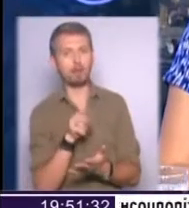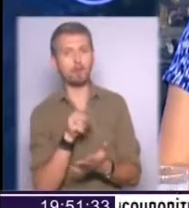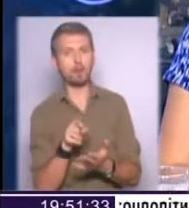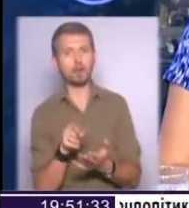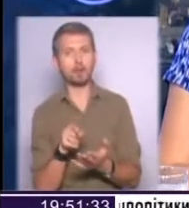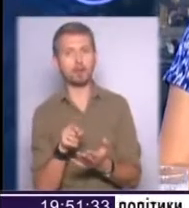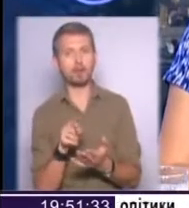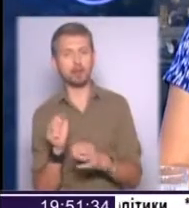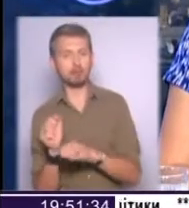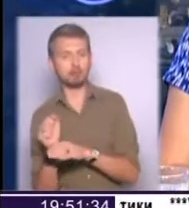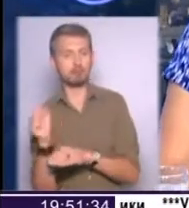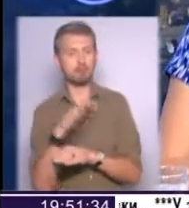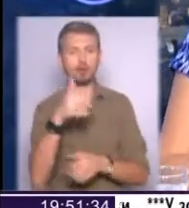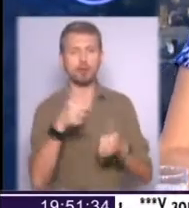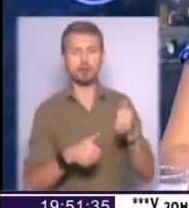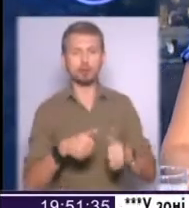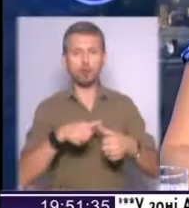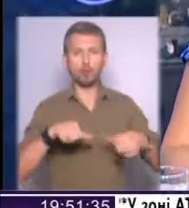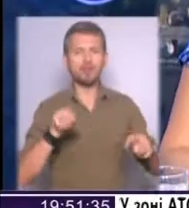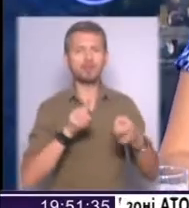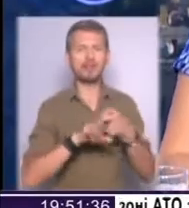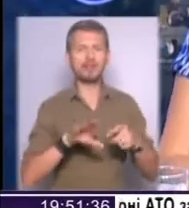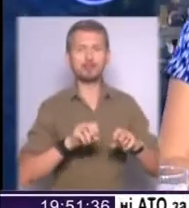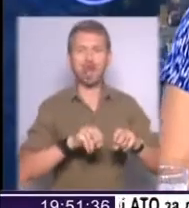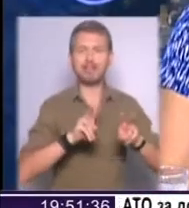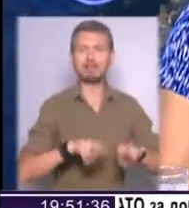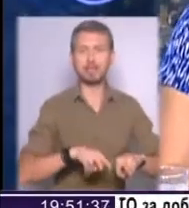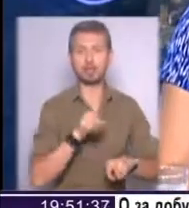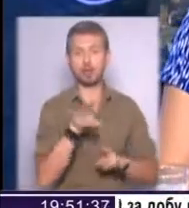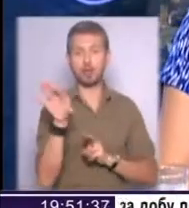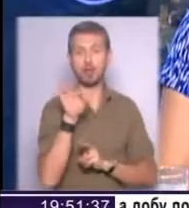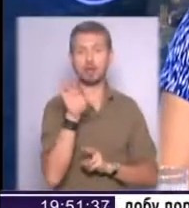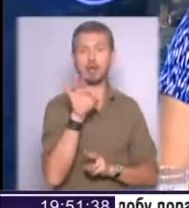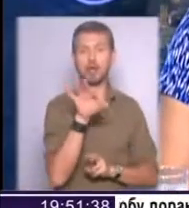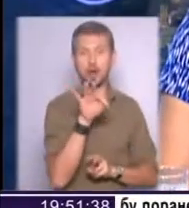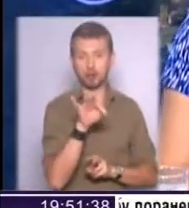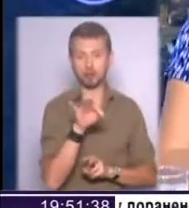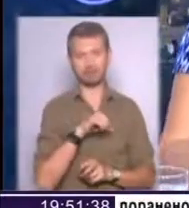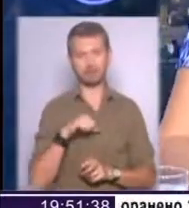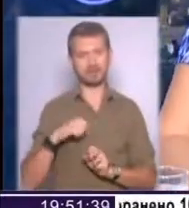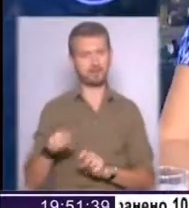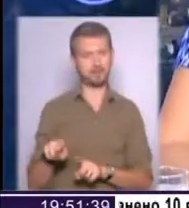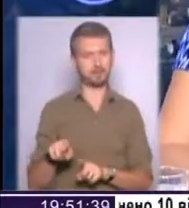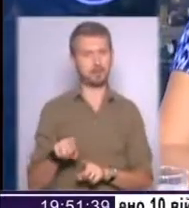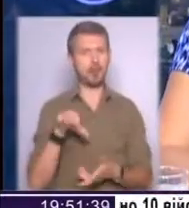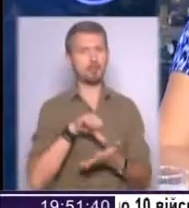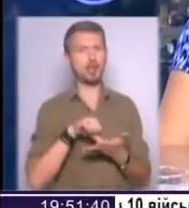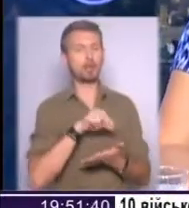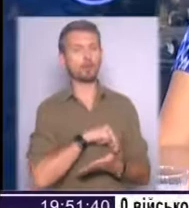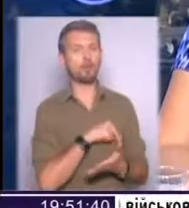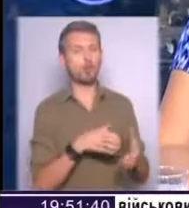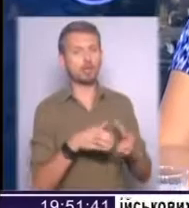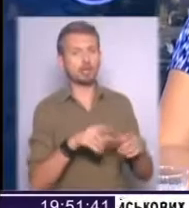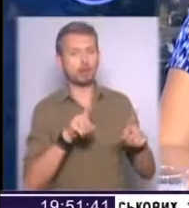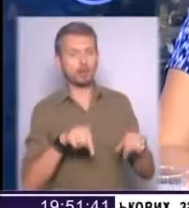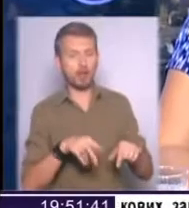скеровують до конкурсної комісії незалежних експертів, яких вони обирають в свій спосіб. Члени трудового колективу теж